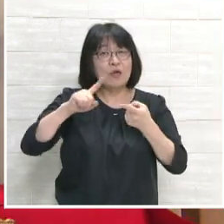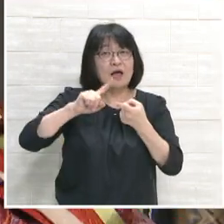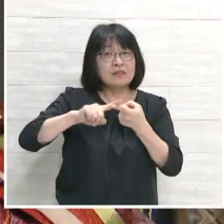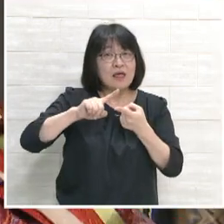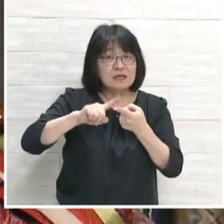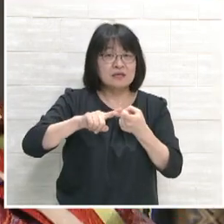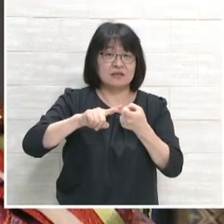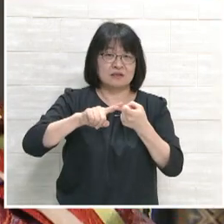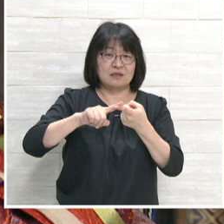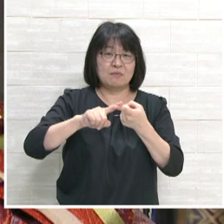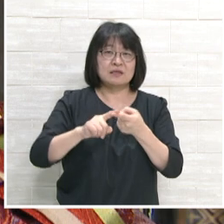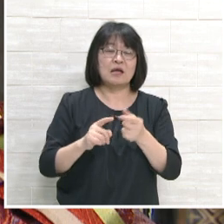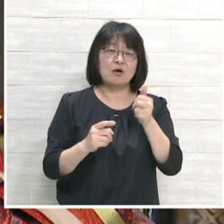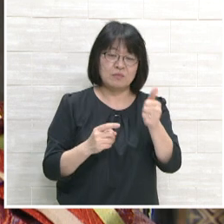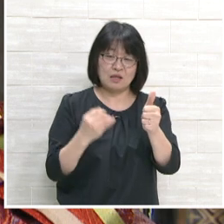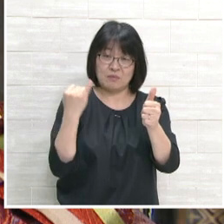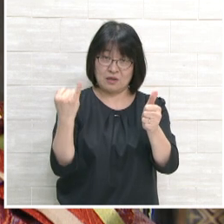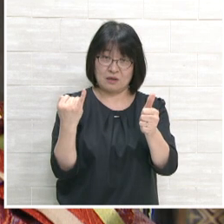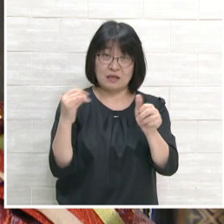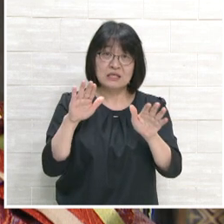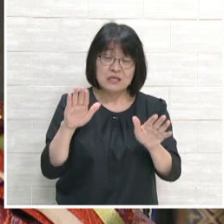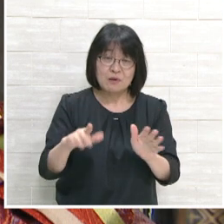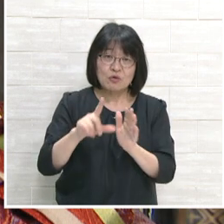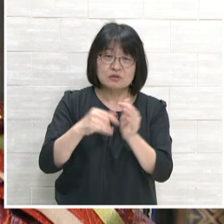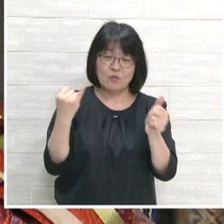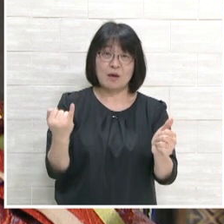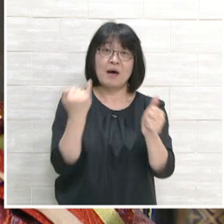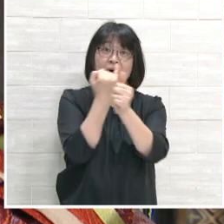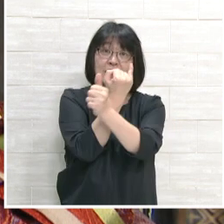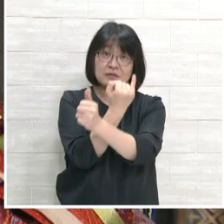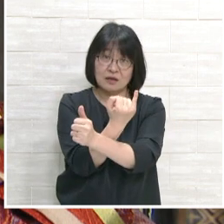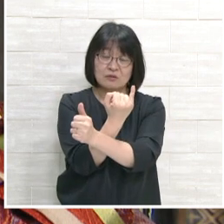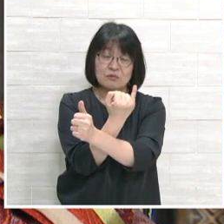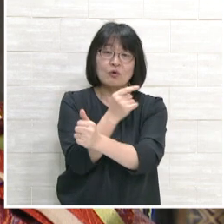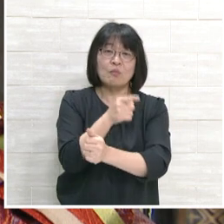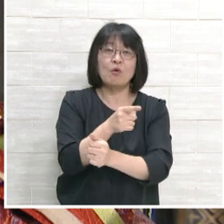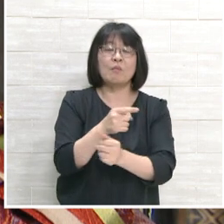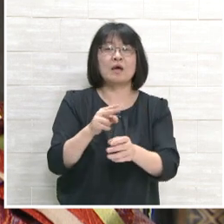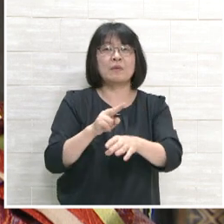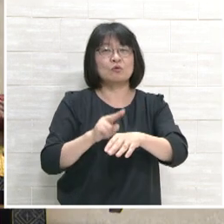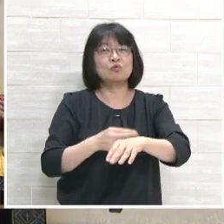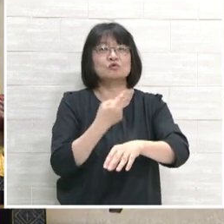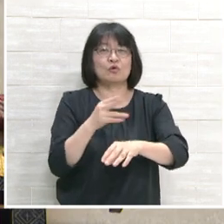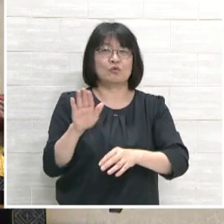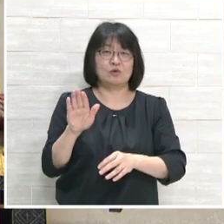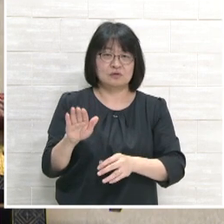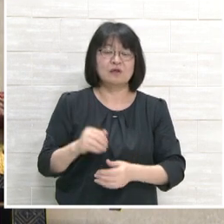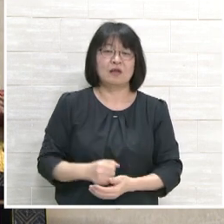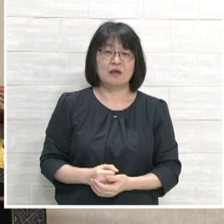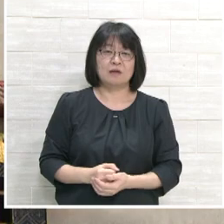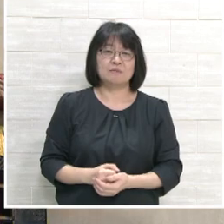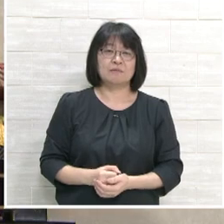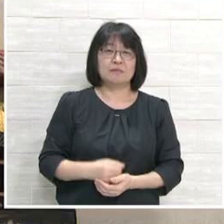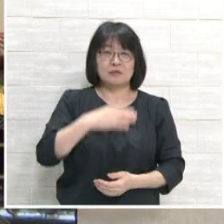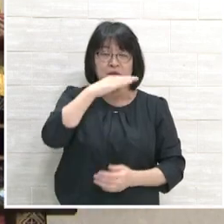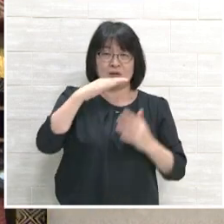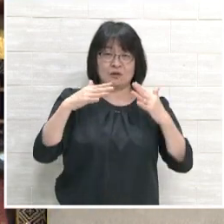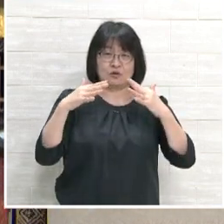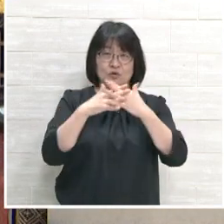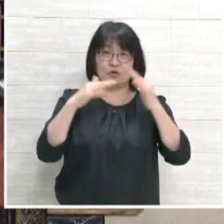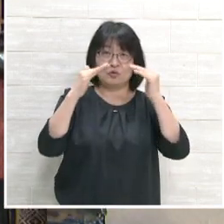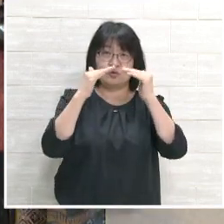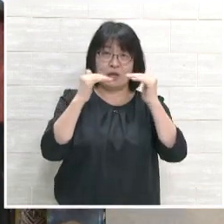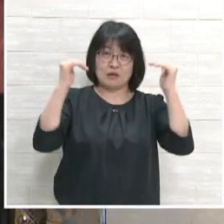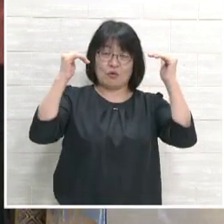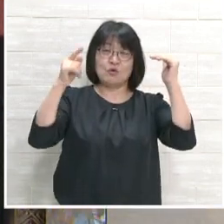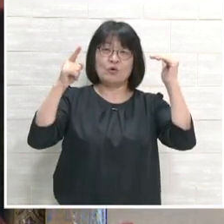と尾びなと目びなの位置が現在とは反対になっているというのが特徴ですかね。 宮殿のような御殿と